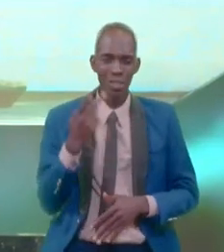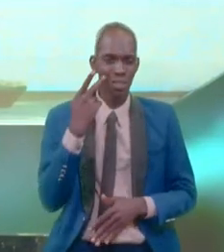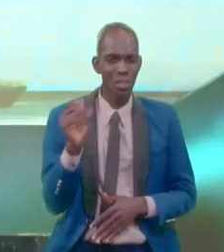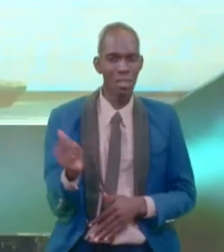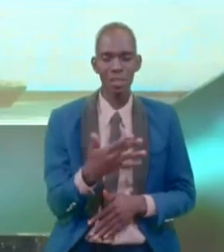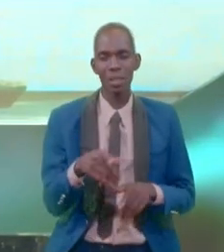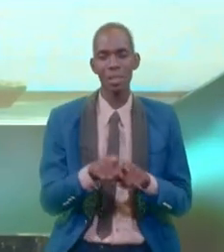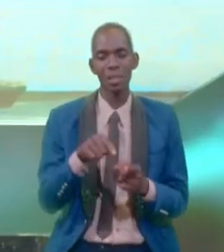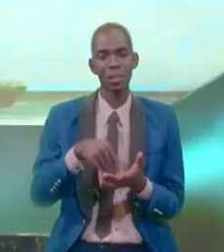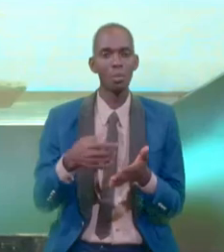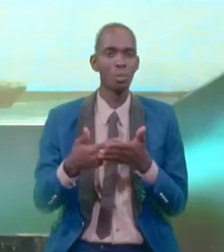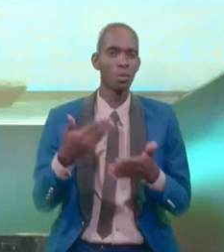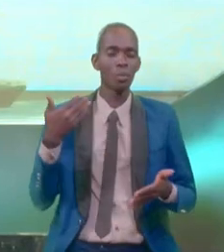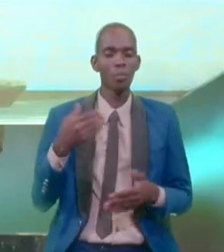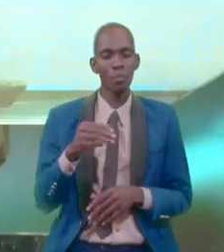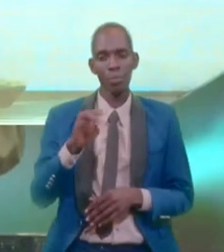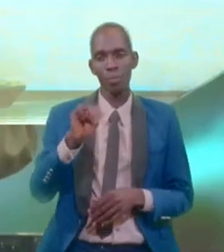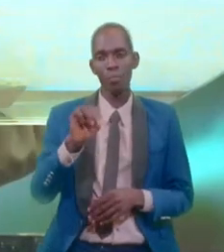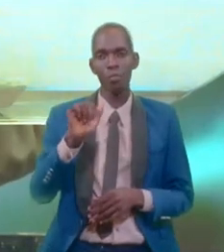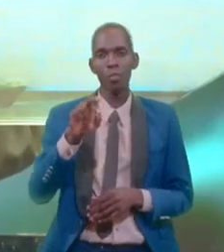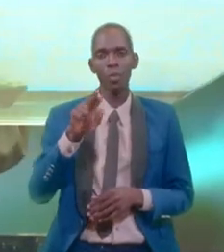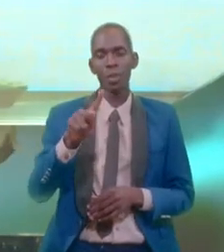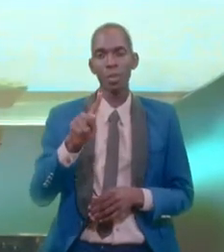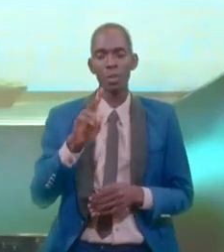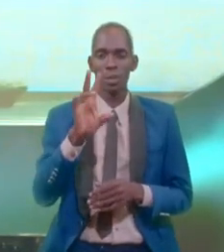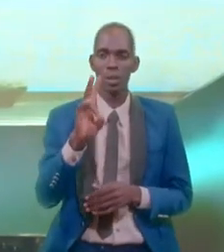pareil. Marc au chapitre 7,